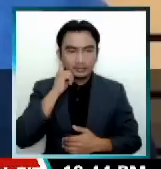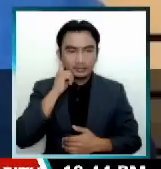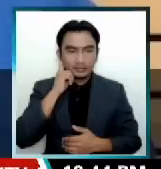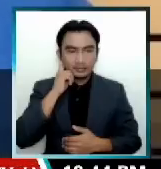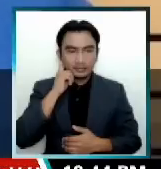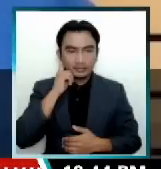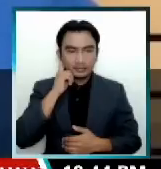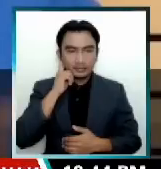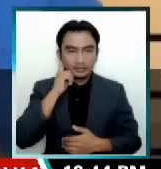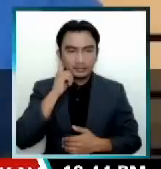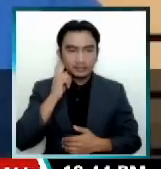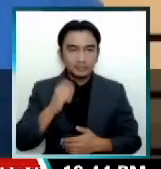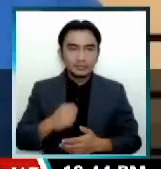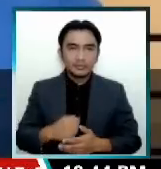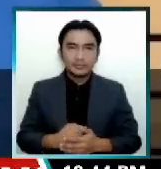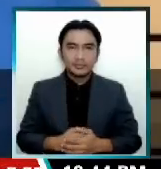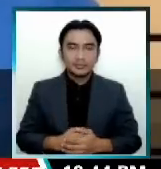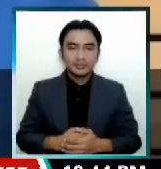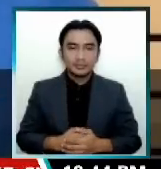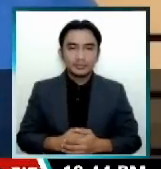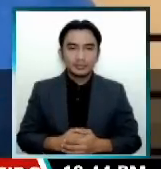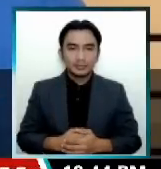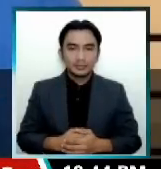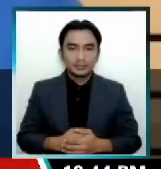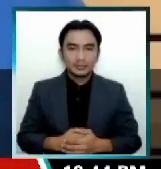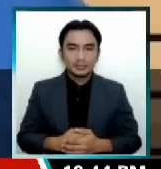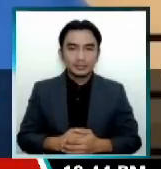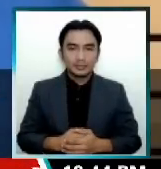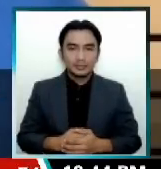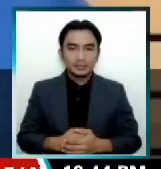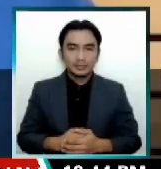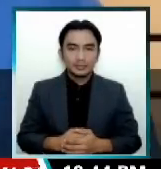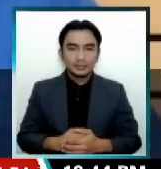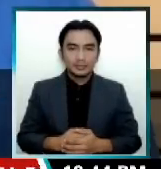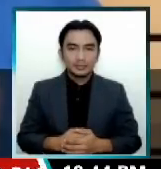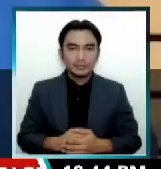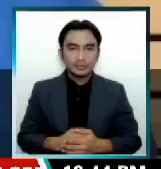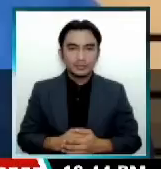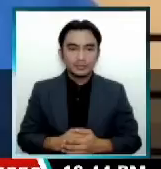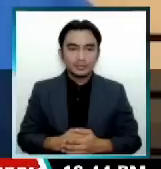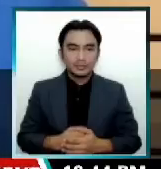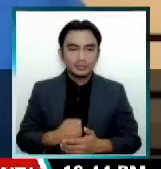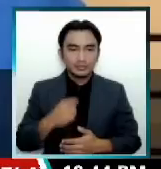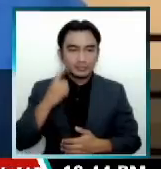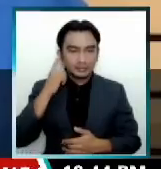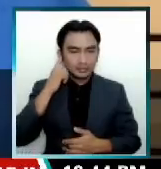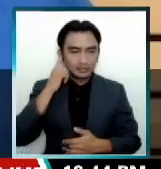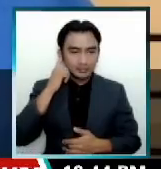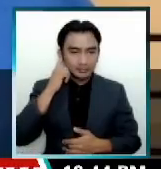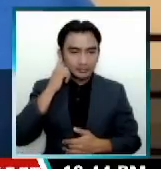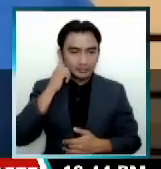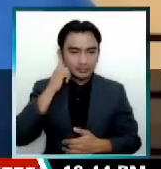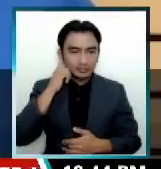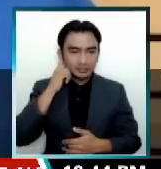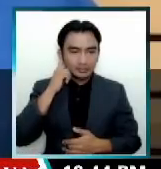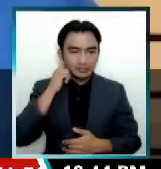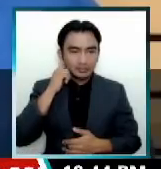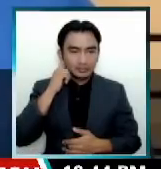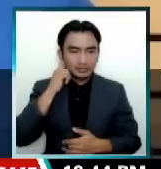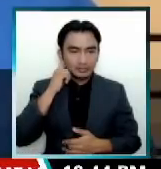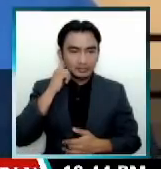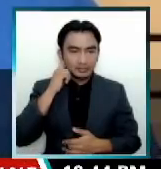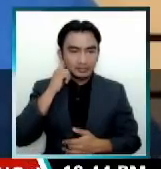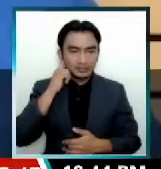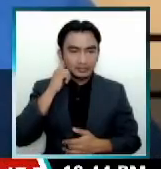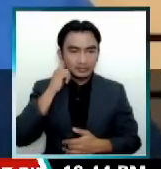sa traffic, tapos maliit, mas maliit na halaga kaysa sasakyan ng bibilhin, hindi rin problema sa parking, tapos ano pa, no?